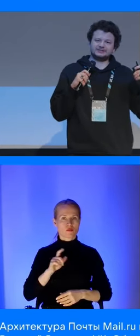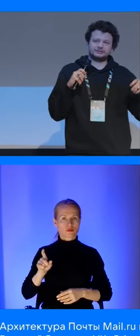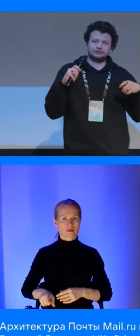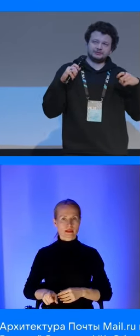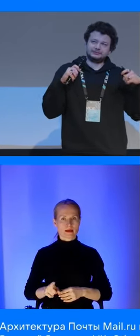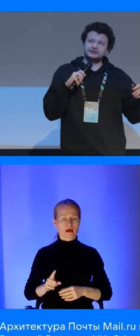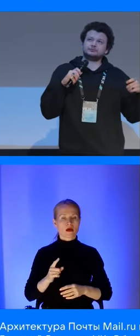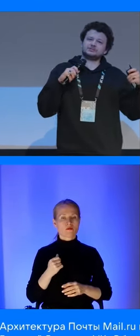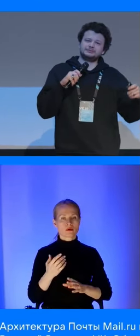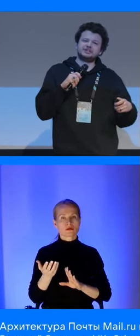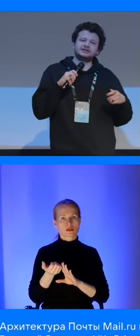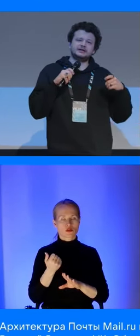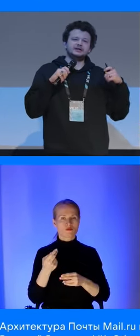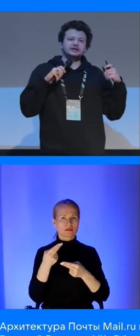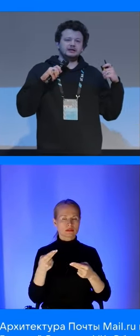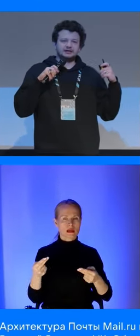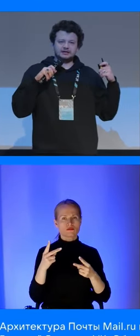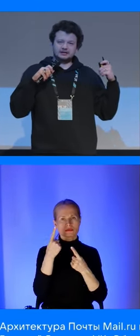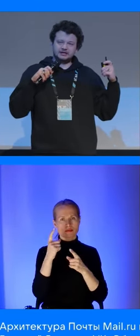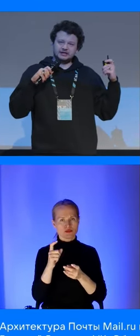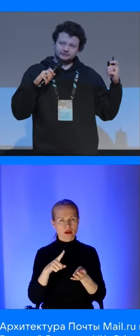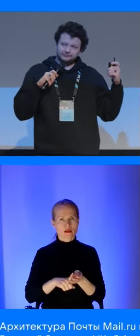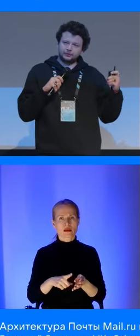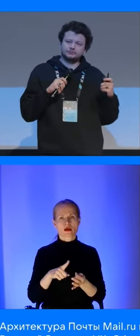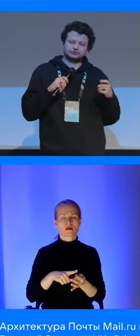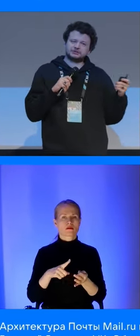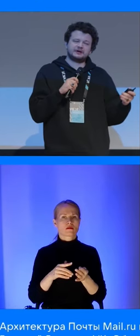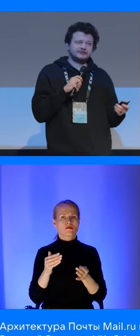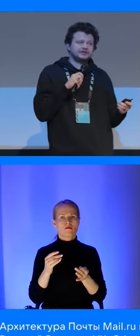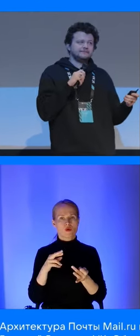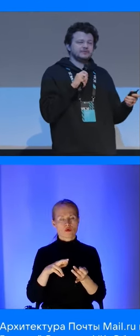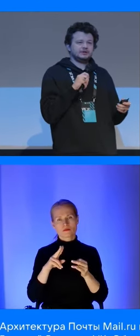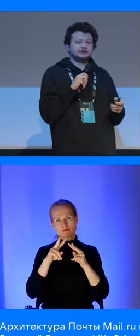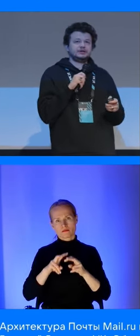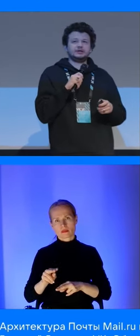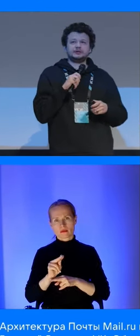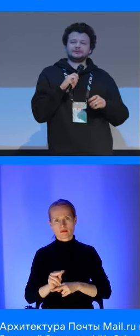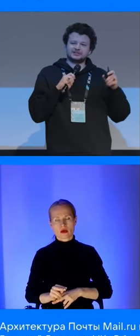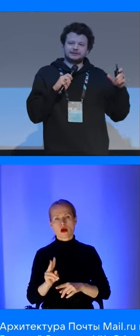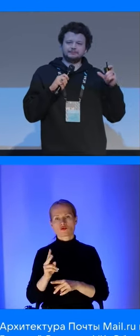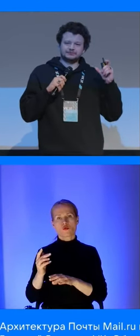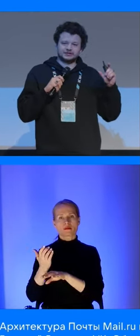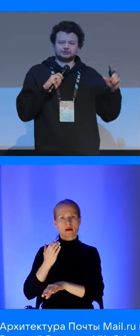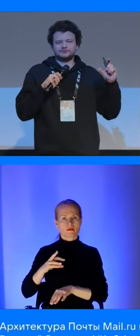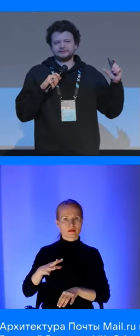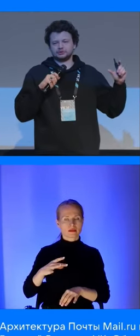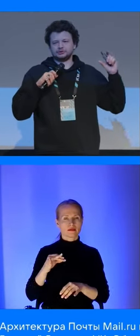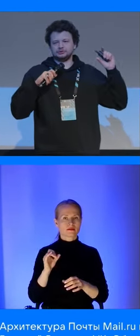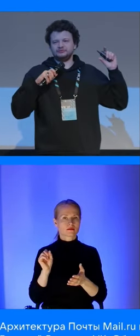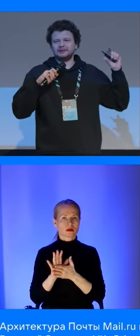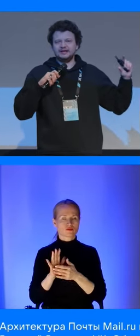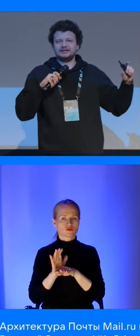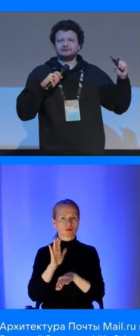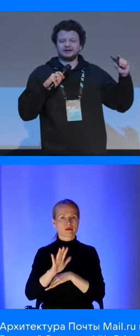есть мы достаем там тему, сообщение, from, ну, то есть отправитель, и присылаем сразу же по